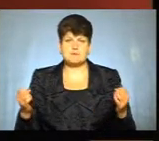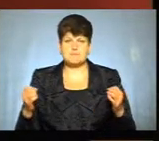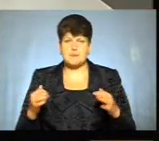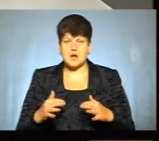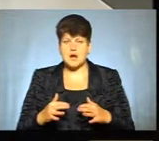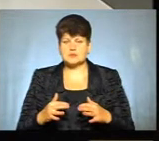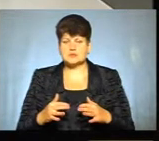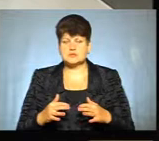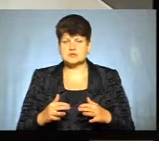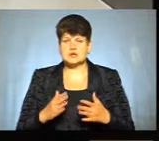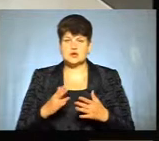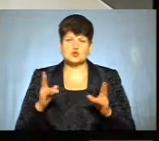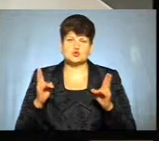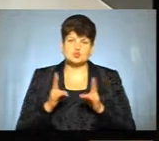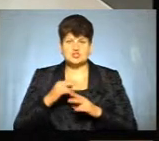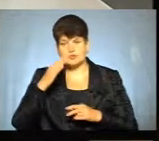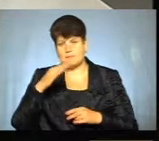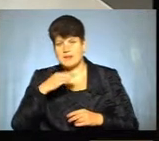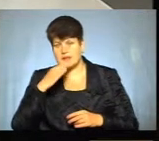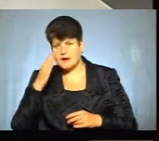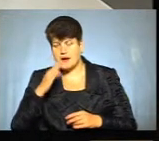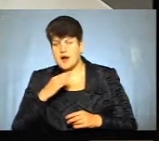скажімо, можливо, є зустрічі з батьками, де